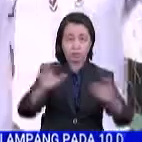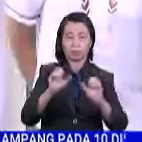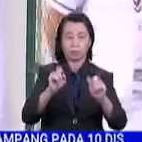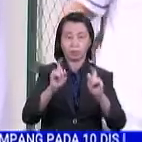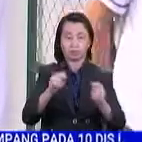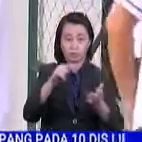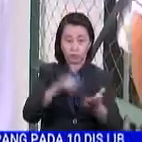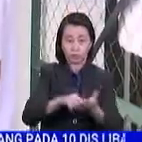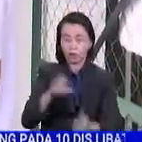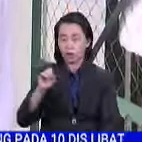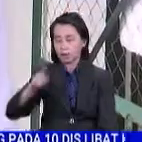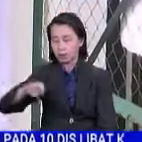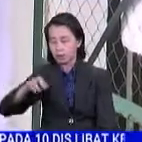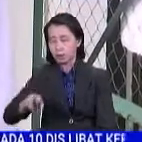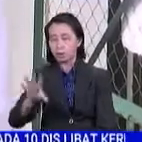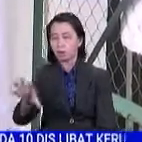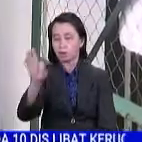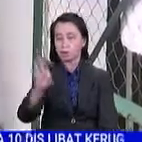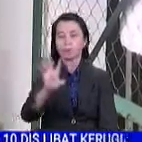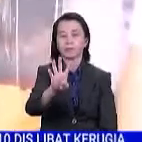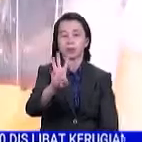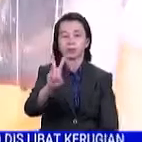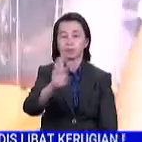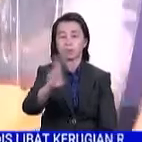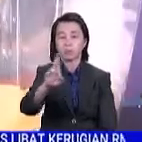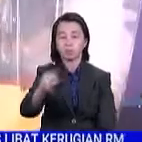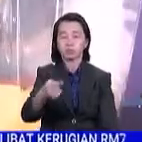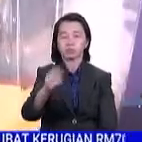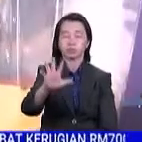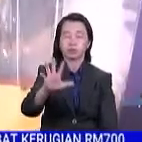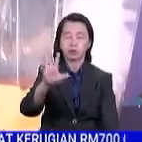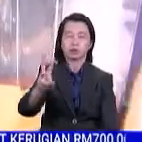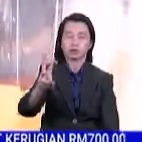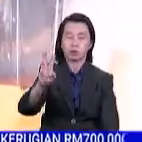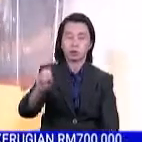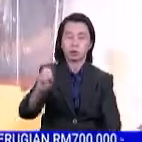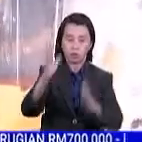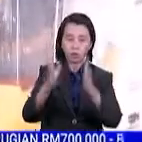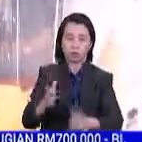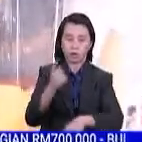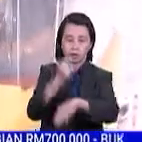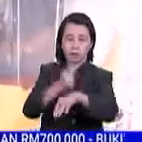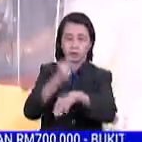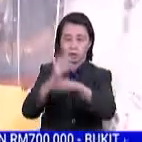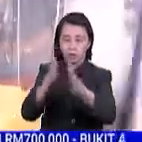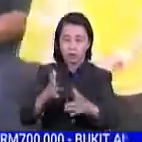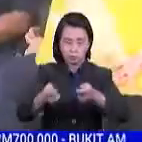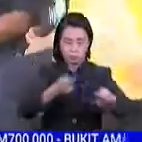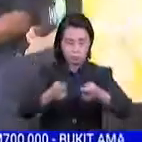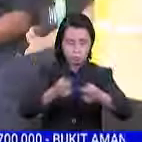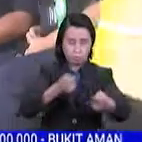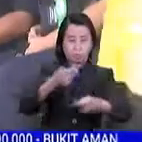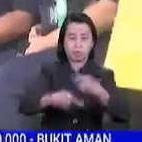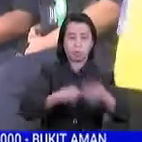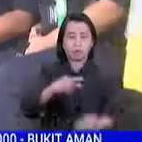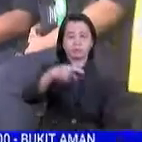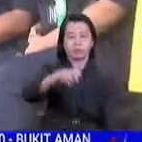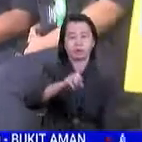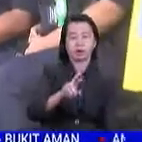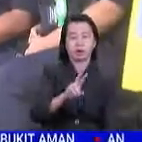xbear melantik ramai 40 6565 orang petugas untuk mengendalikan proses